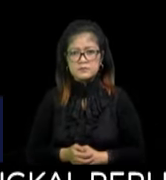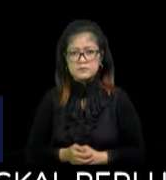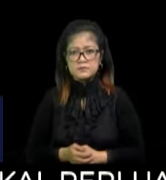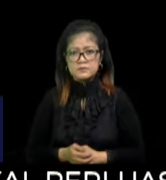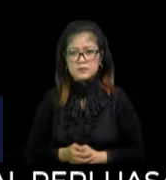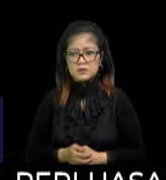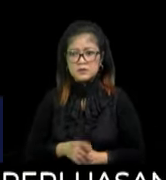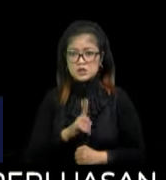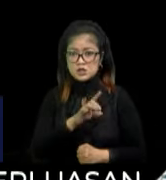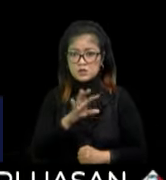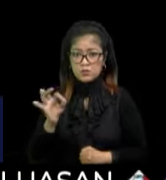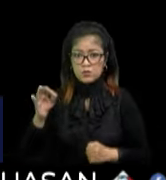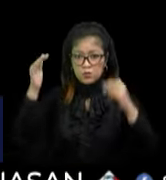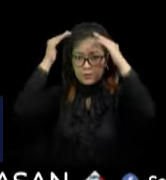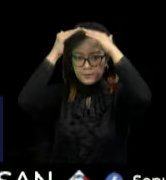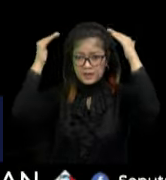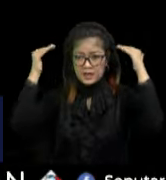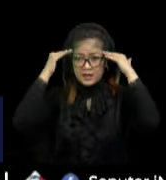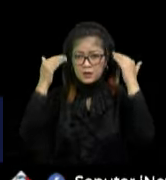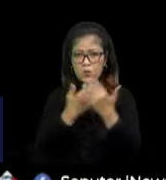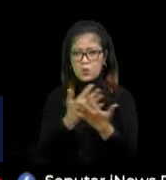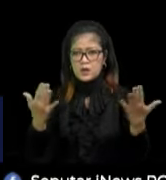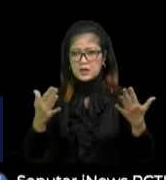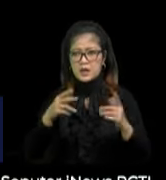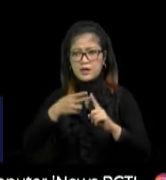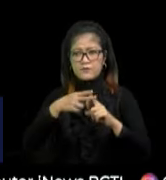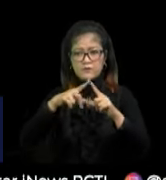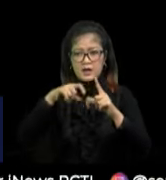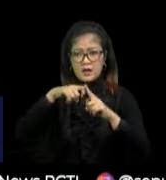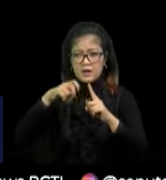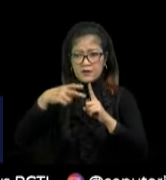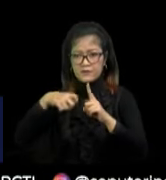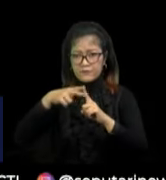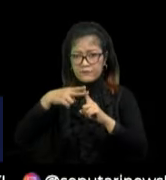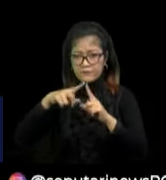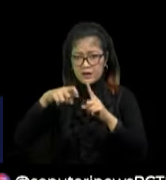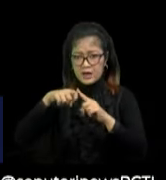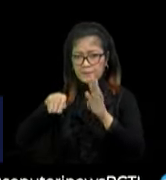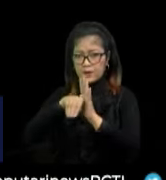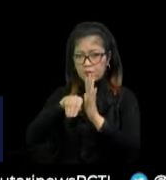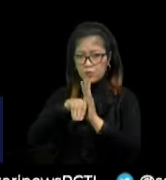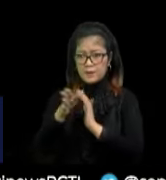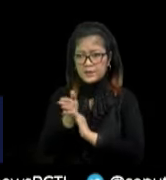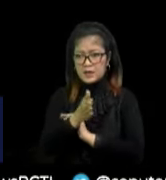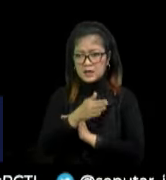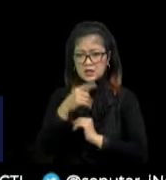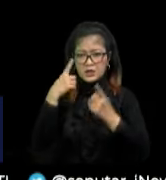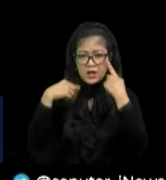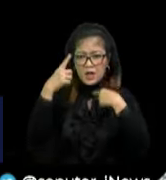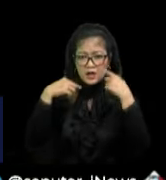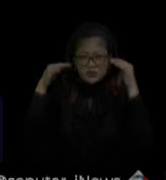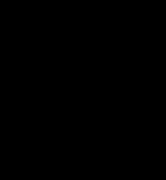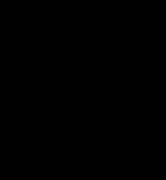Hai puluhan petani yang merupakan warga masyarakat kapal kabupaten Pasaman Barat ini menangis histeris saat melihat alat berat milik